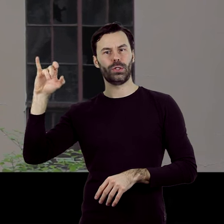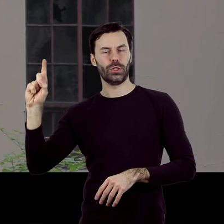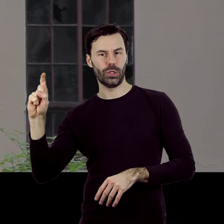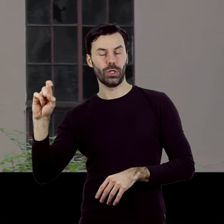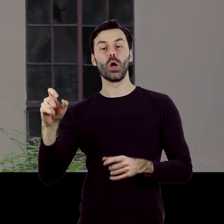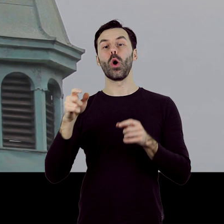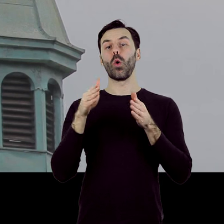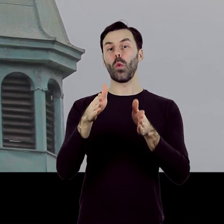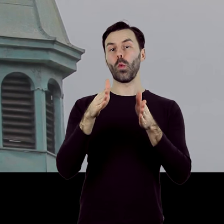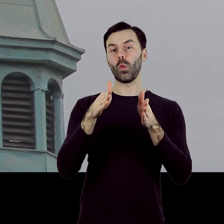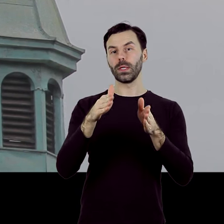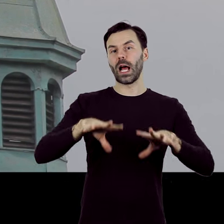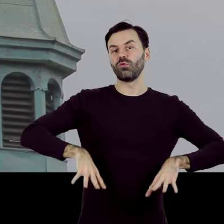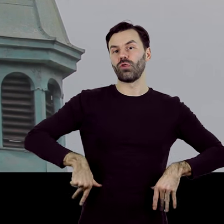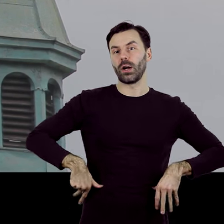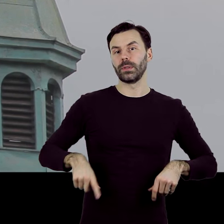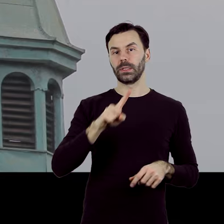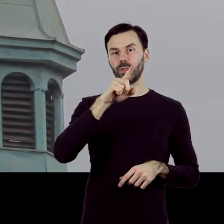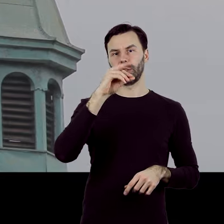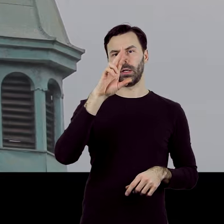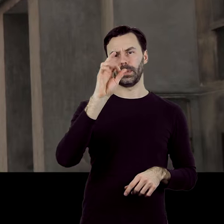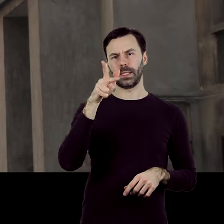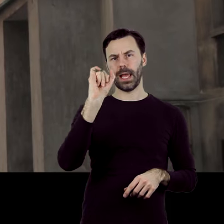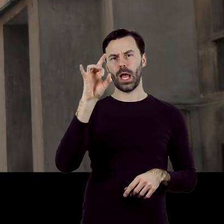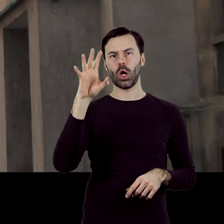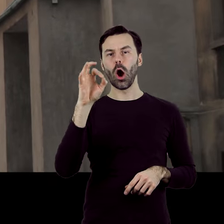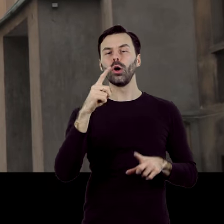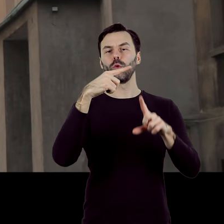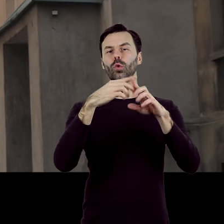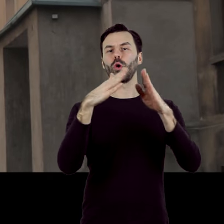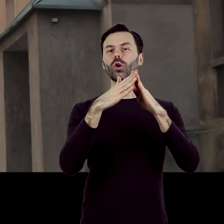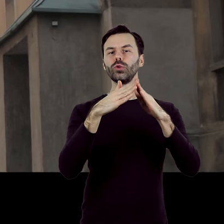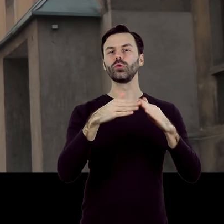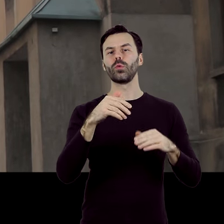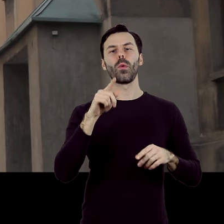Pańskiej, dzisiejszej Żeromskiego, dom modlitwy wznoszą bracia Morawscy.